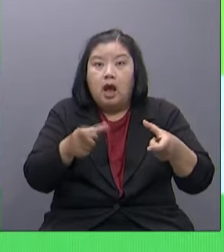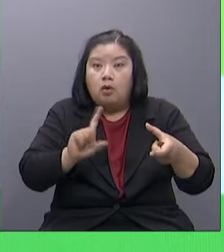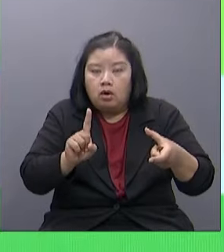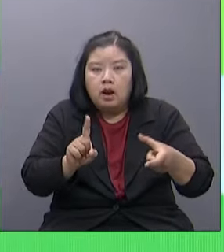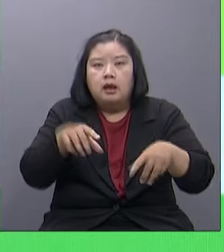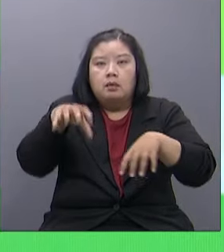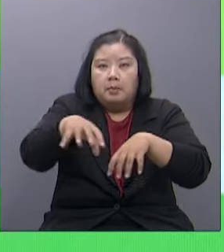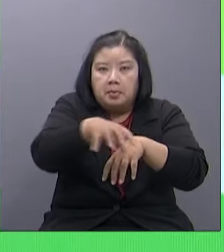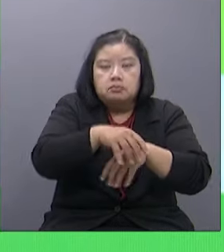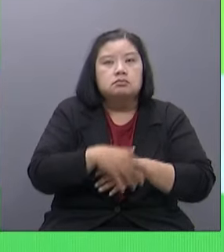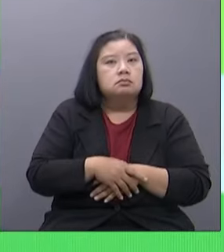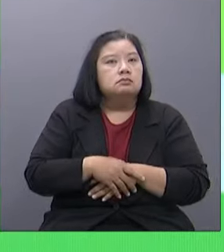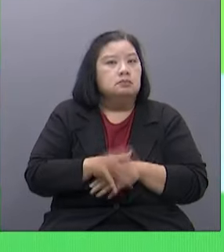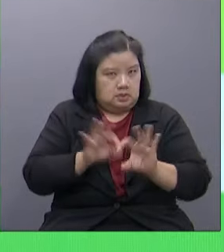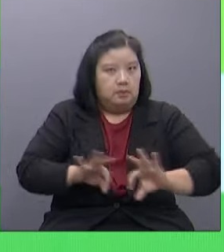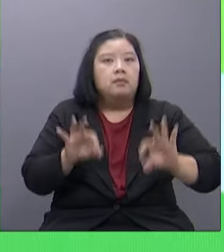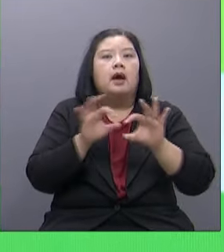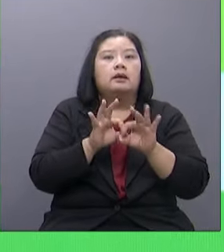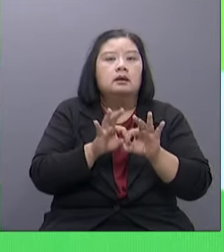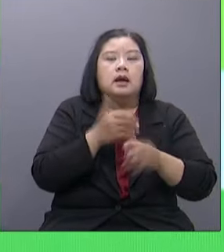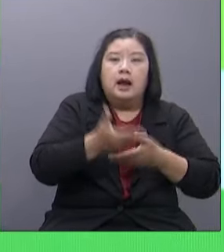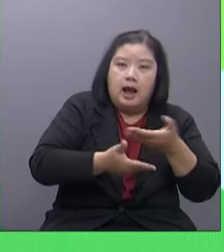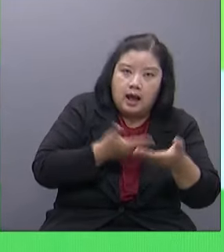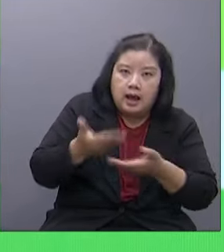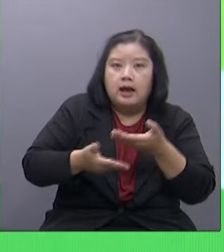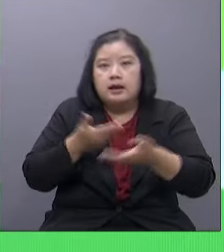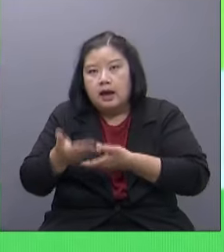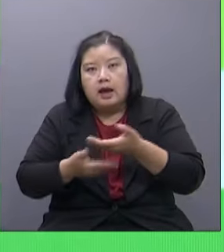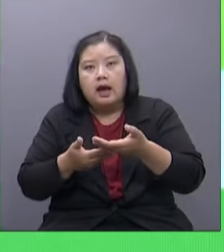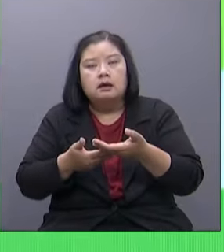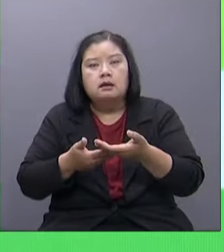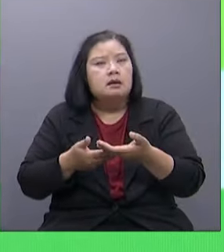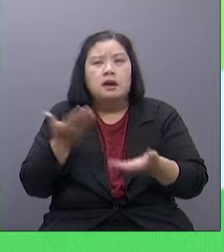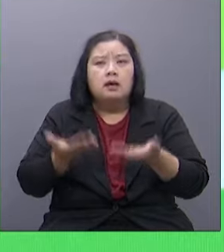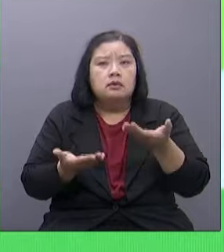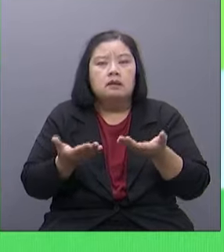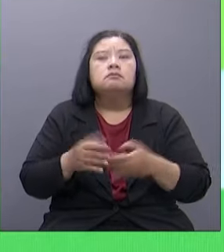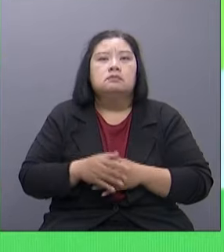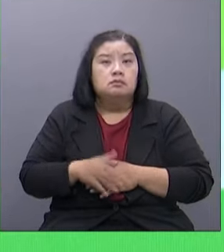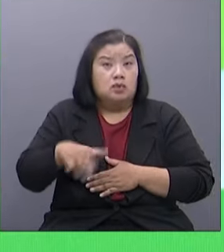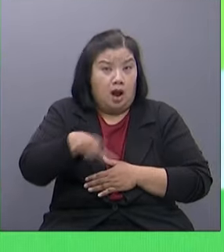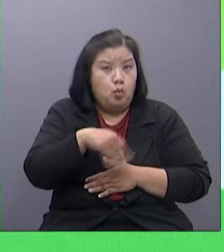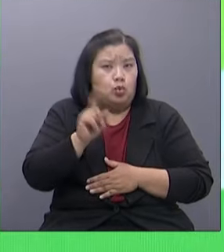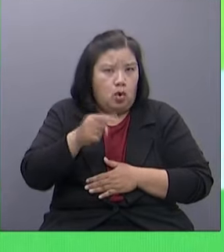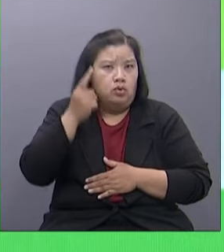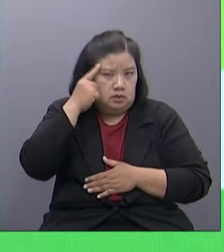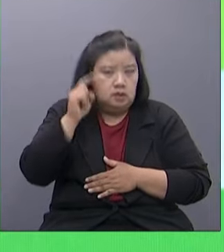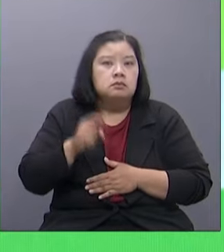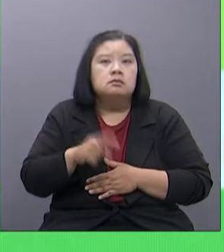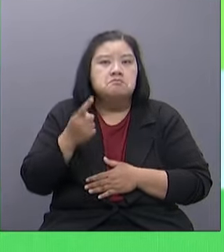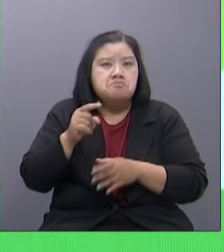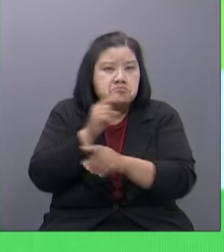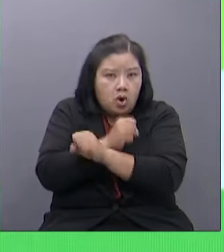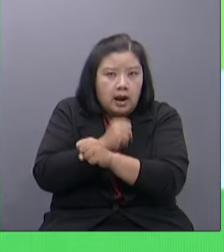ค่ะไม่ว่าจะเป็นพื้นที่เศรษฐกิจการค้าในรูปแบบประเภทอะไรก็ตามนะคะเชื่อว่าถ้าเกิดมีการทบทวนให้ดีค่ะ